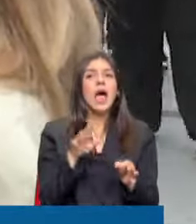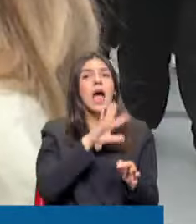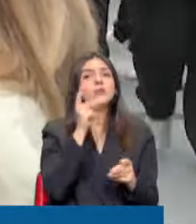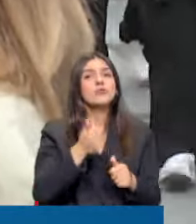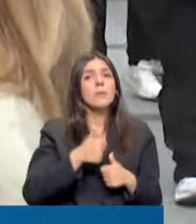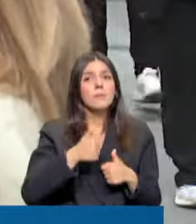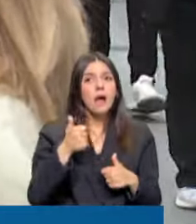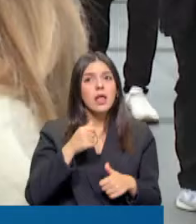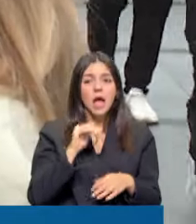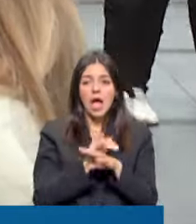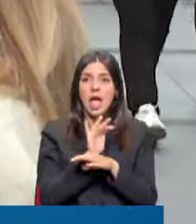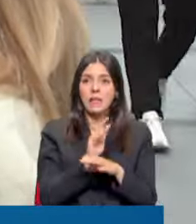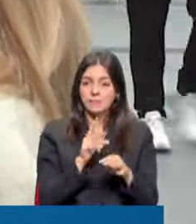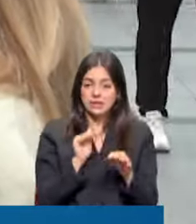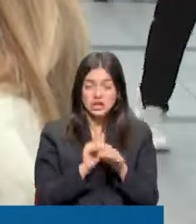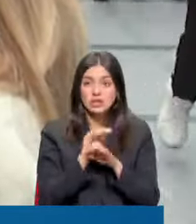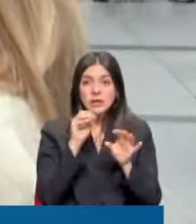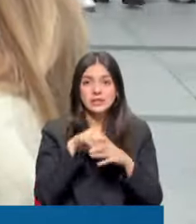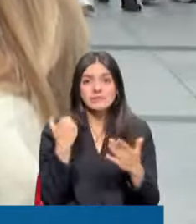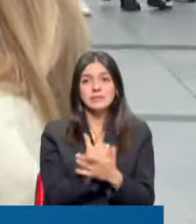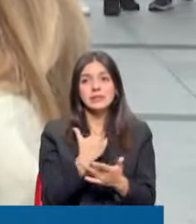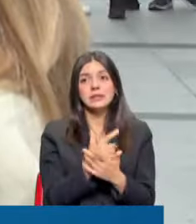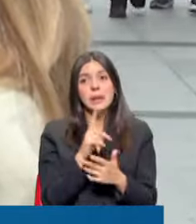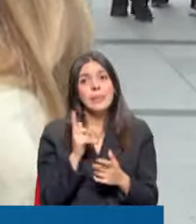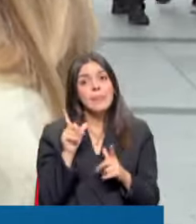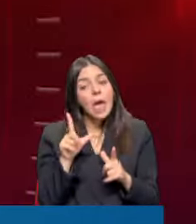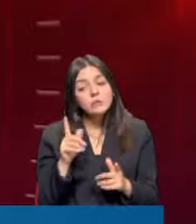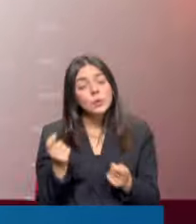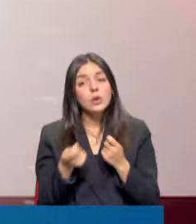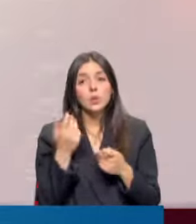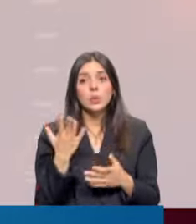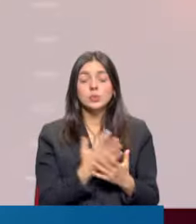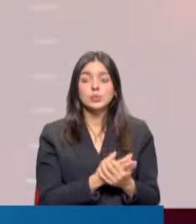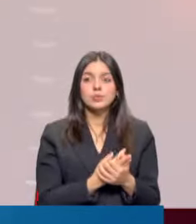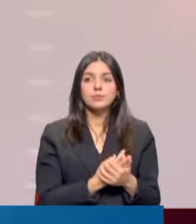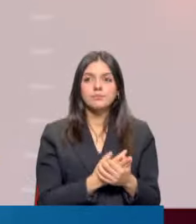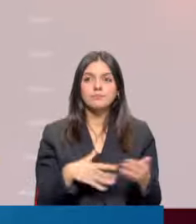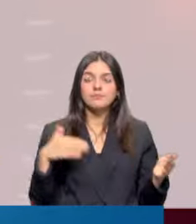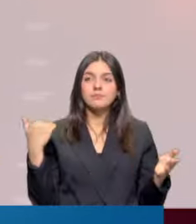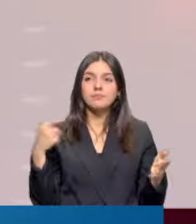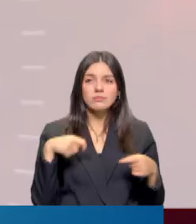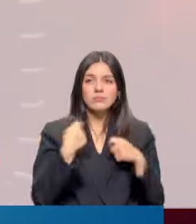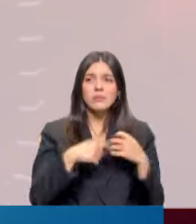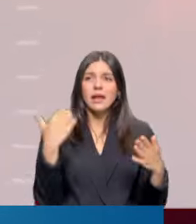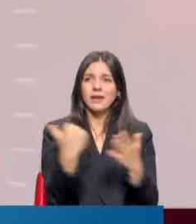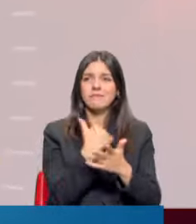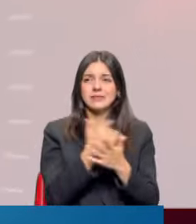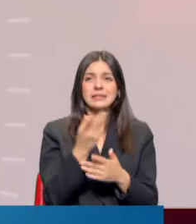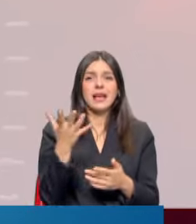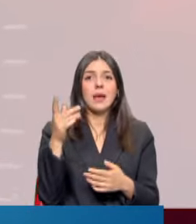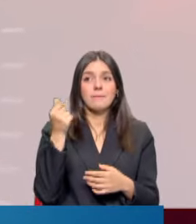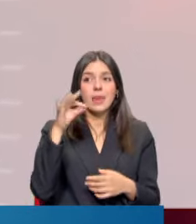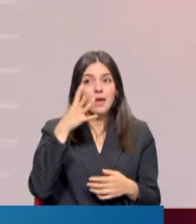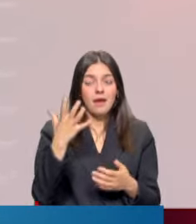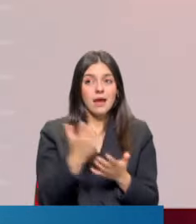şekilde hayatımızı devam ettirebilmemiz için kredi kartı gerekirse kullanmak zorunda kalıyoruz. Bankaların kredi kartlarından elde ettiği faiz geliri de bir